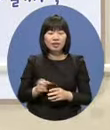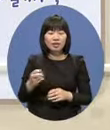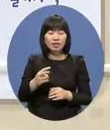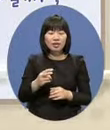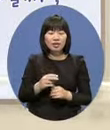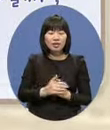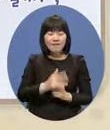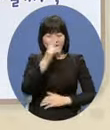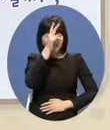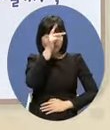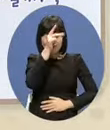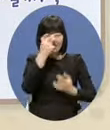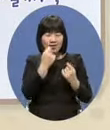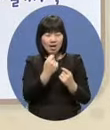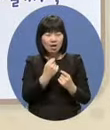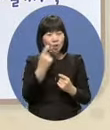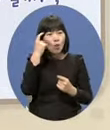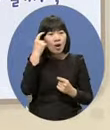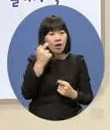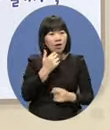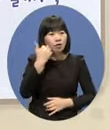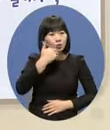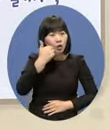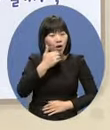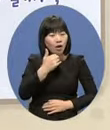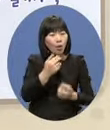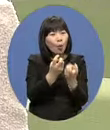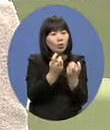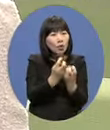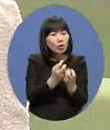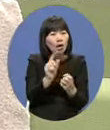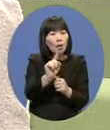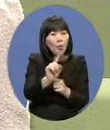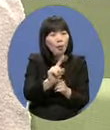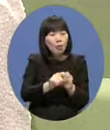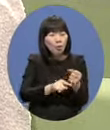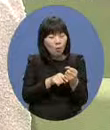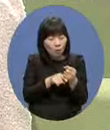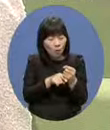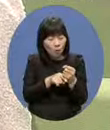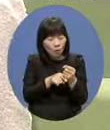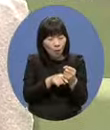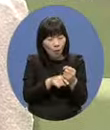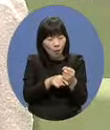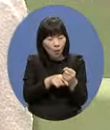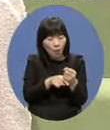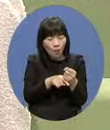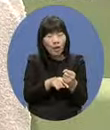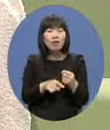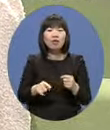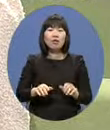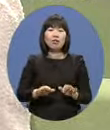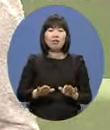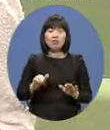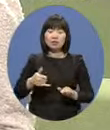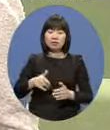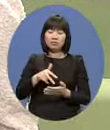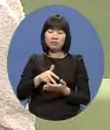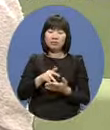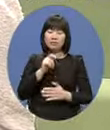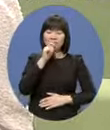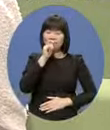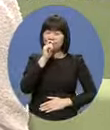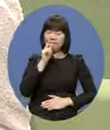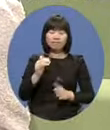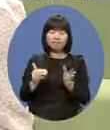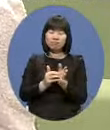되셔요 왜 누가 어떻게 했는데 뭐를네 그는 아 요거 많이해요 그러 얘는 말 안 하고 아